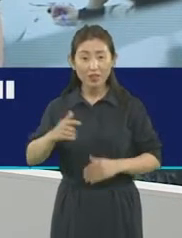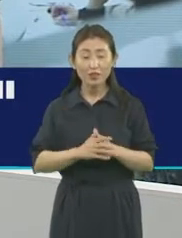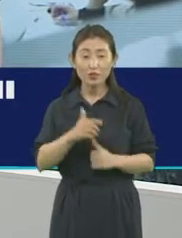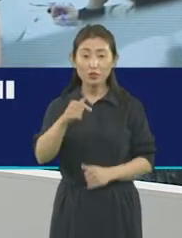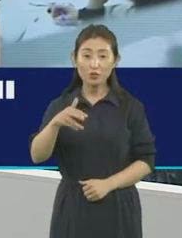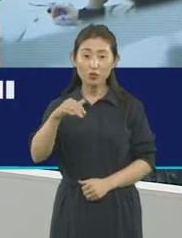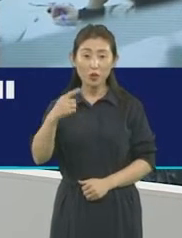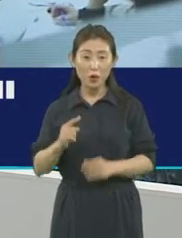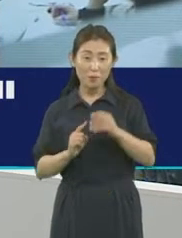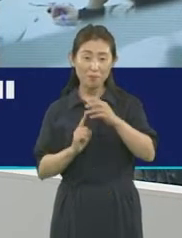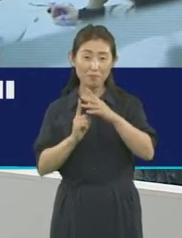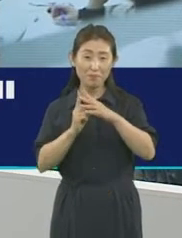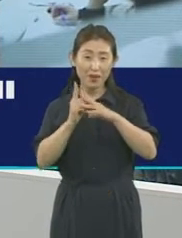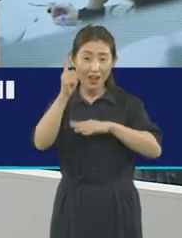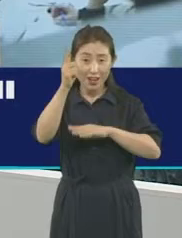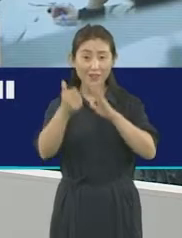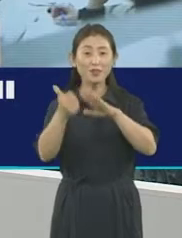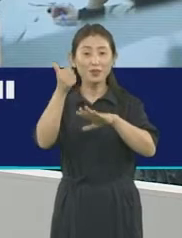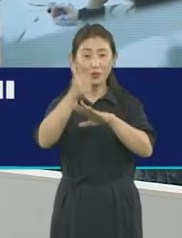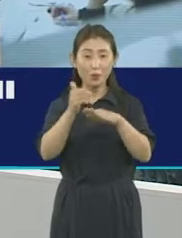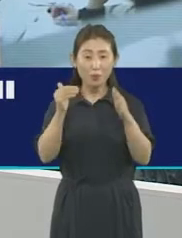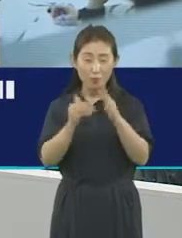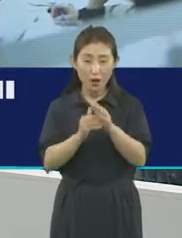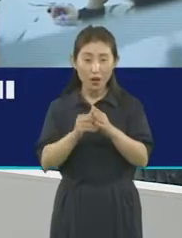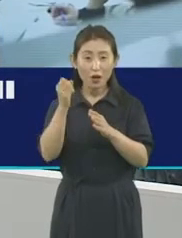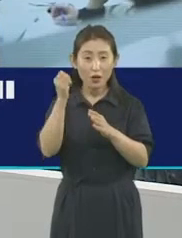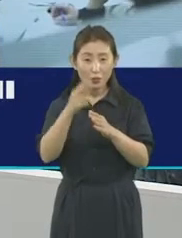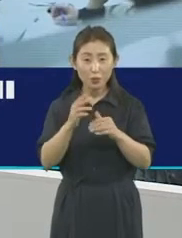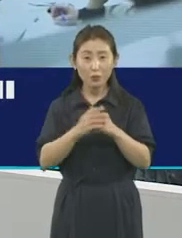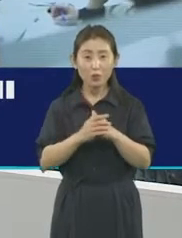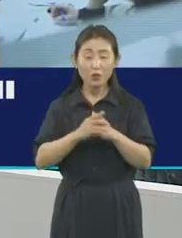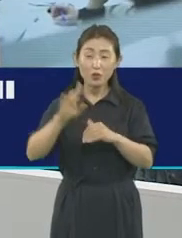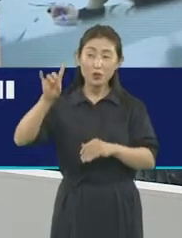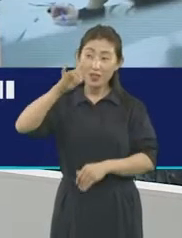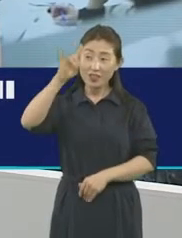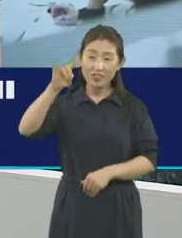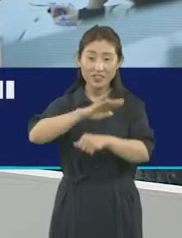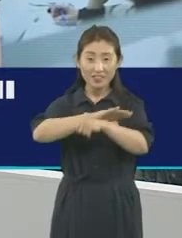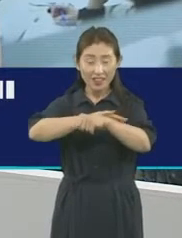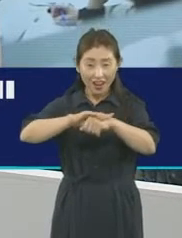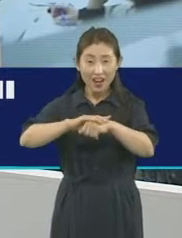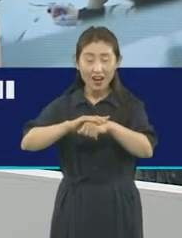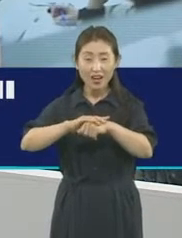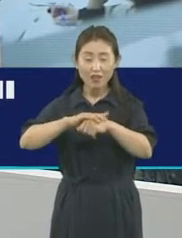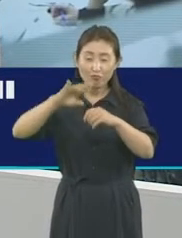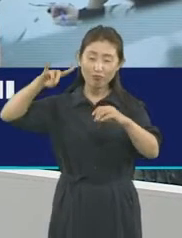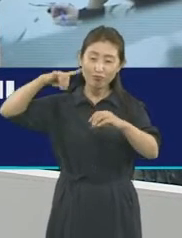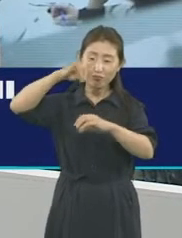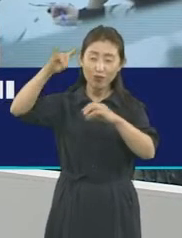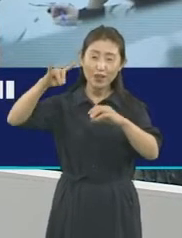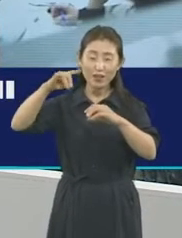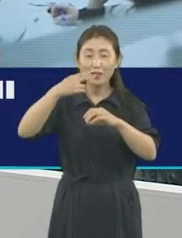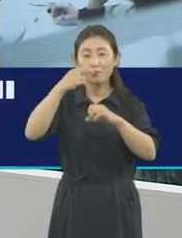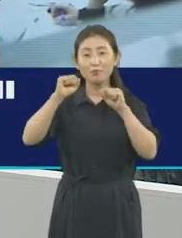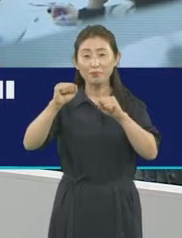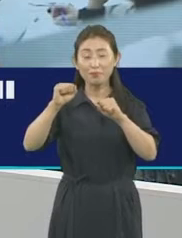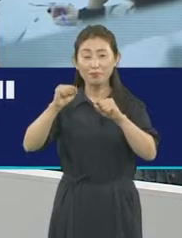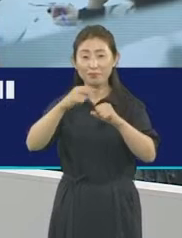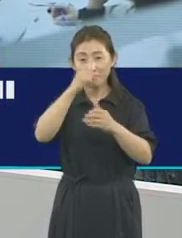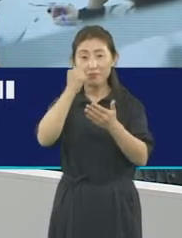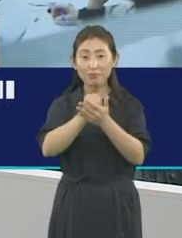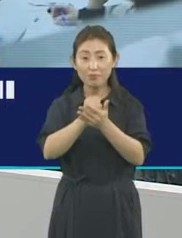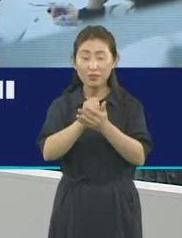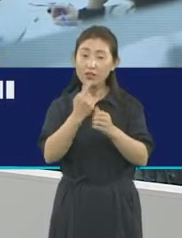발사체 누리호의 발사 성공에 이어 발사체의 성능을 검증하는 위성도 궤도에 안착해 정상 작동하고 있습니다.